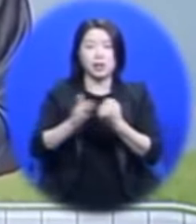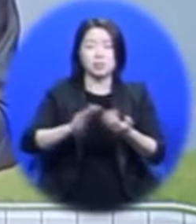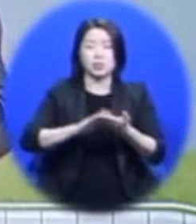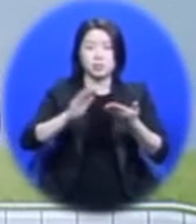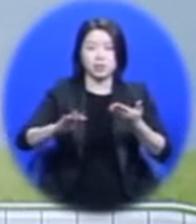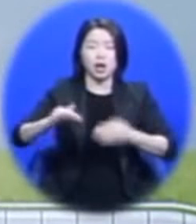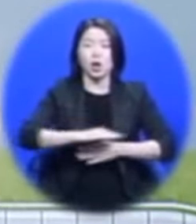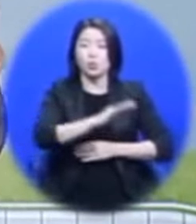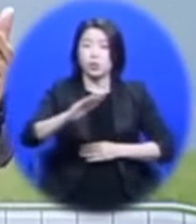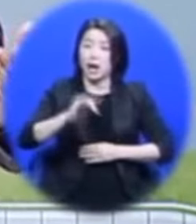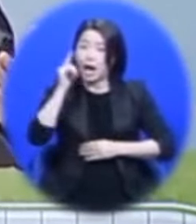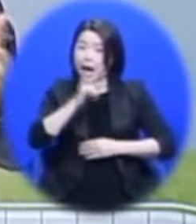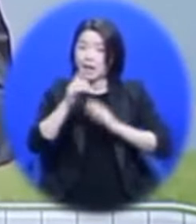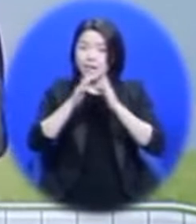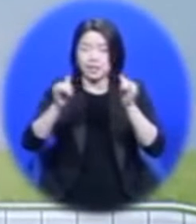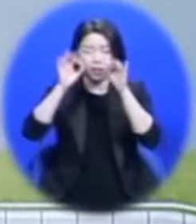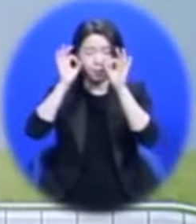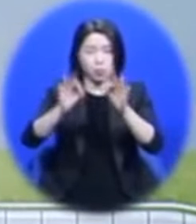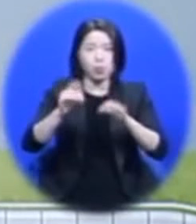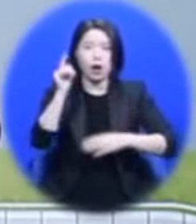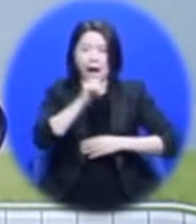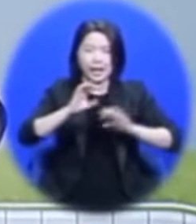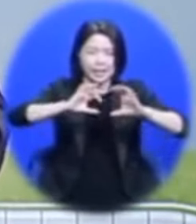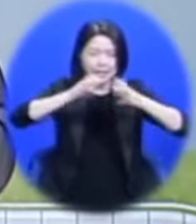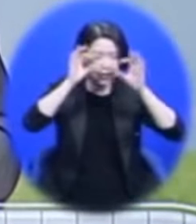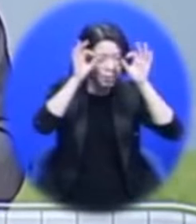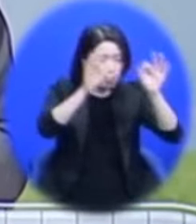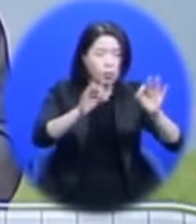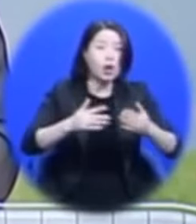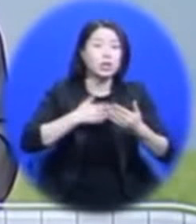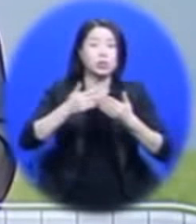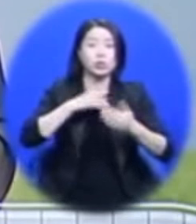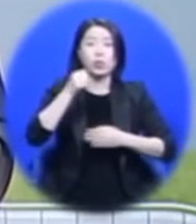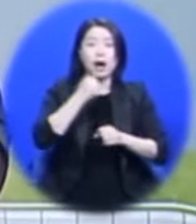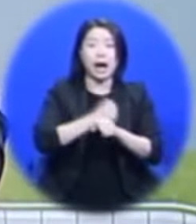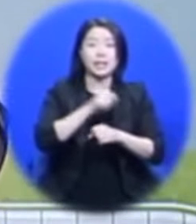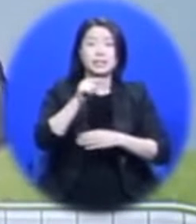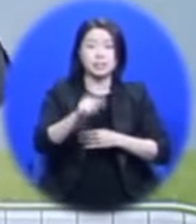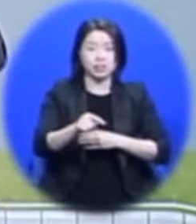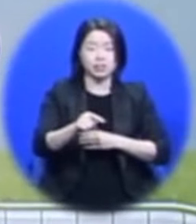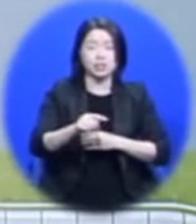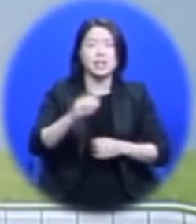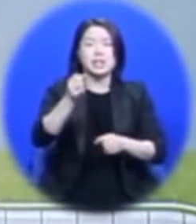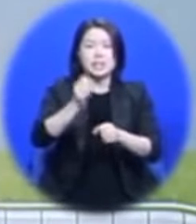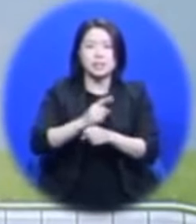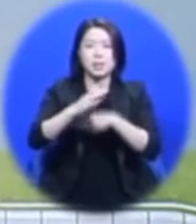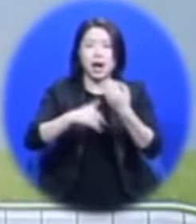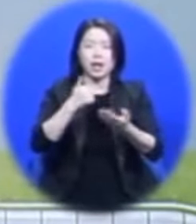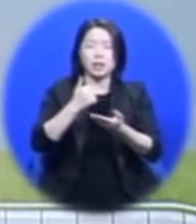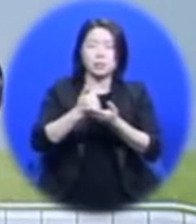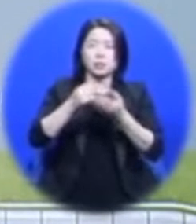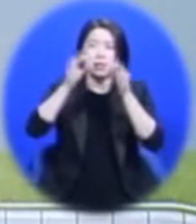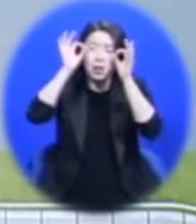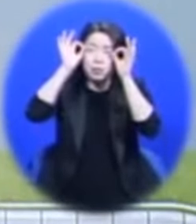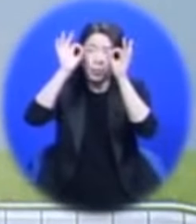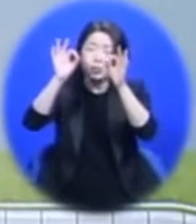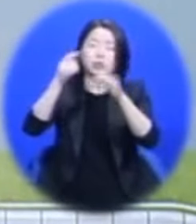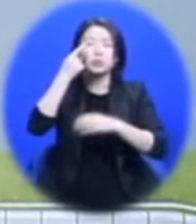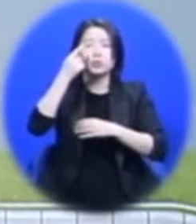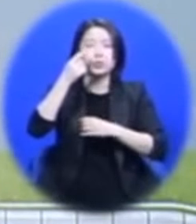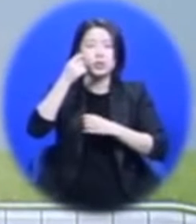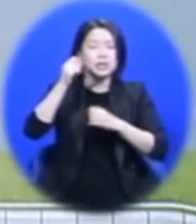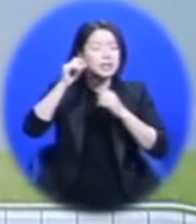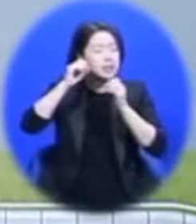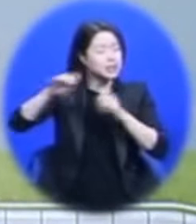우리가 악한 사람을 보고 악한 세상을 보고 두려워하는 것은 이미 하나님을 바라보는 눈을 놓쳐버렸다는